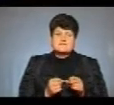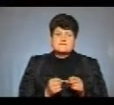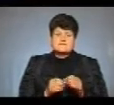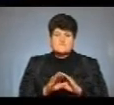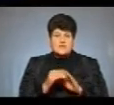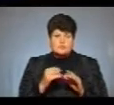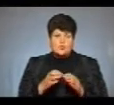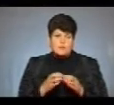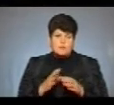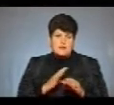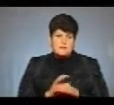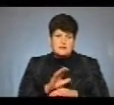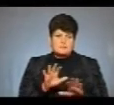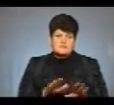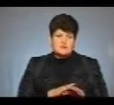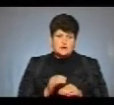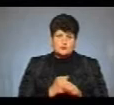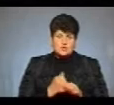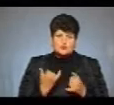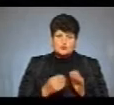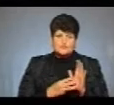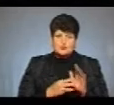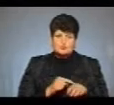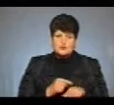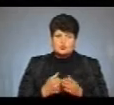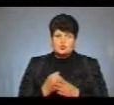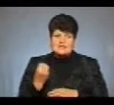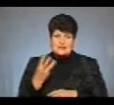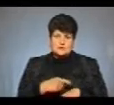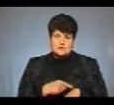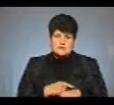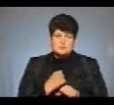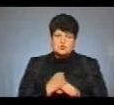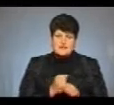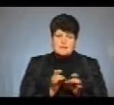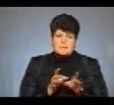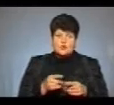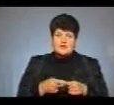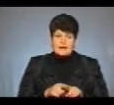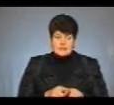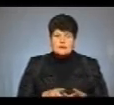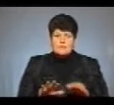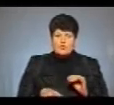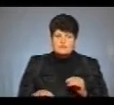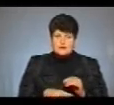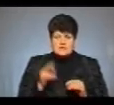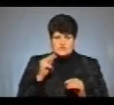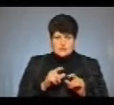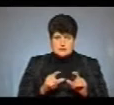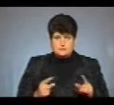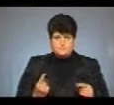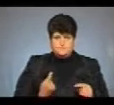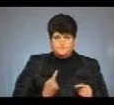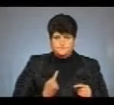місця виконання робіт. Сьогодні з 8 години до 13 працювали піротехніки. Подвір'я навчального закладу під